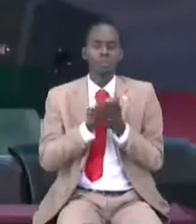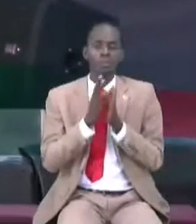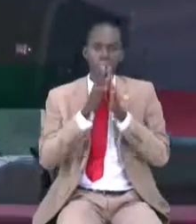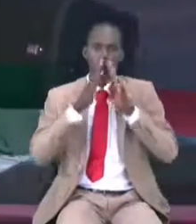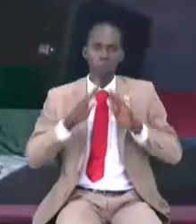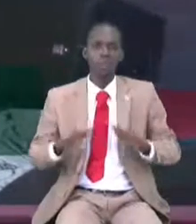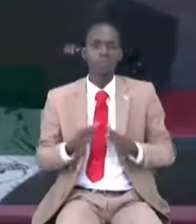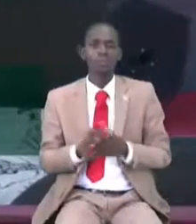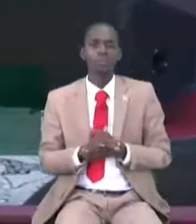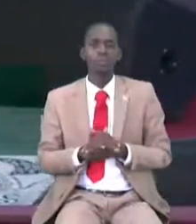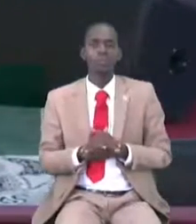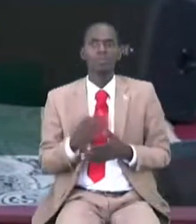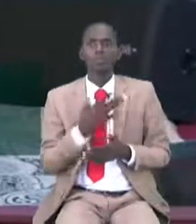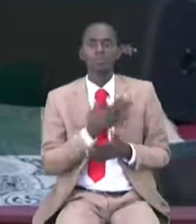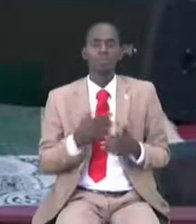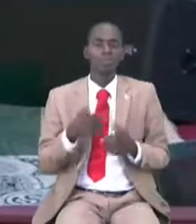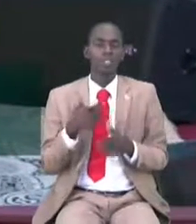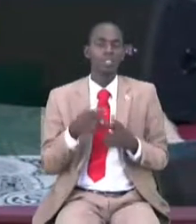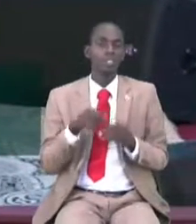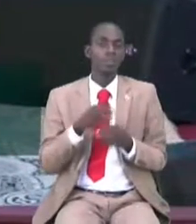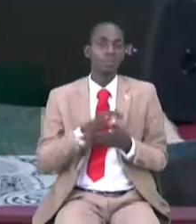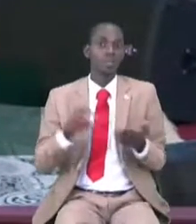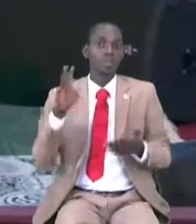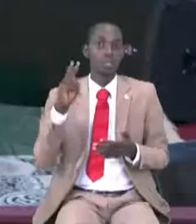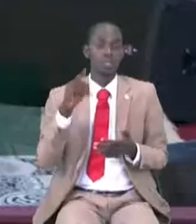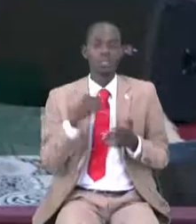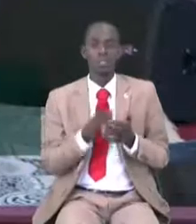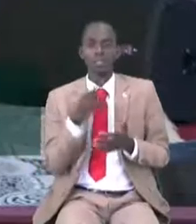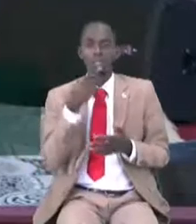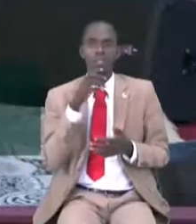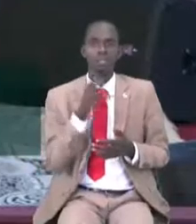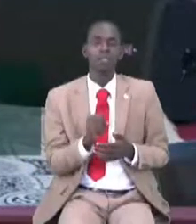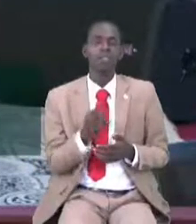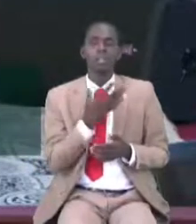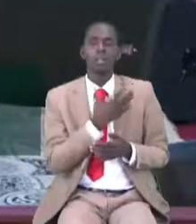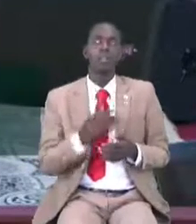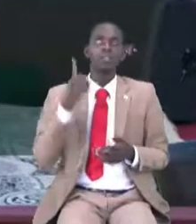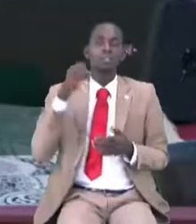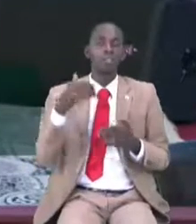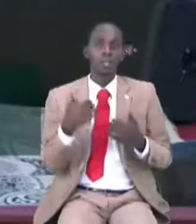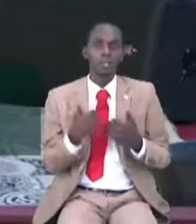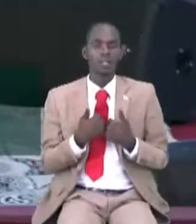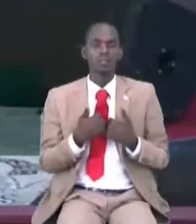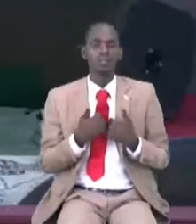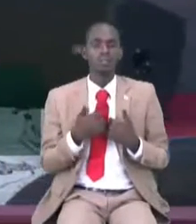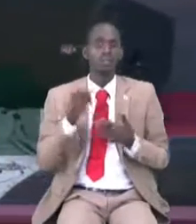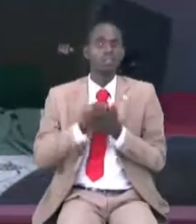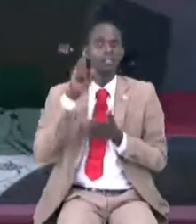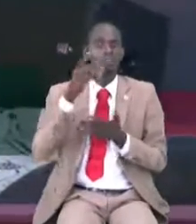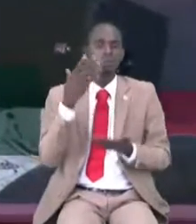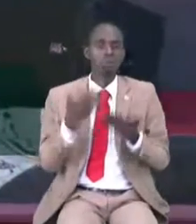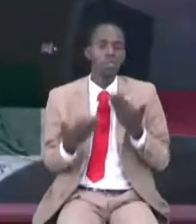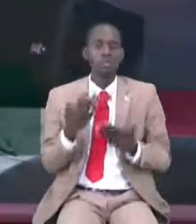Et de les réconcilier, l'un et l'autre en un seul corps, juifs et